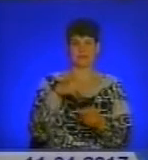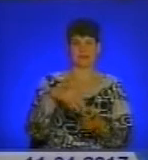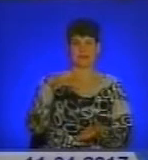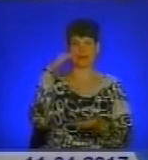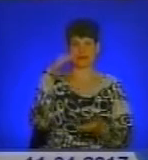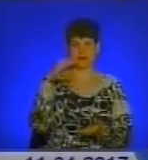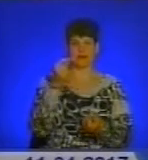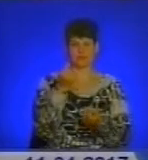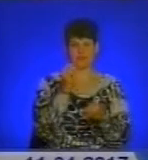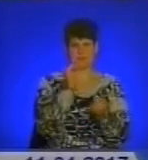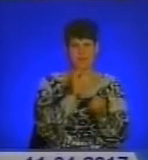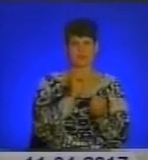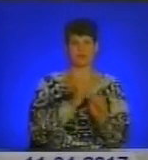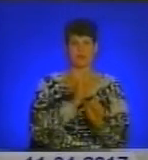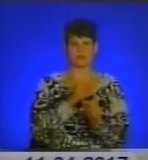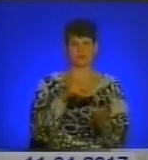копія стоятиме у Теребовлі.